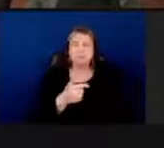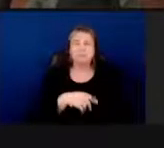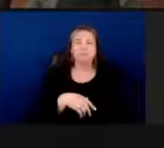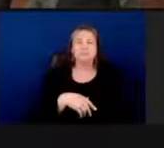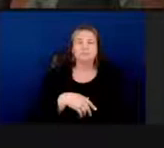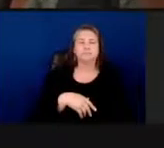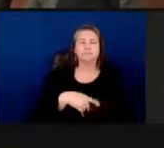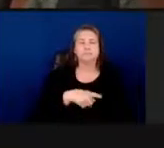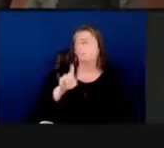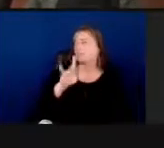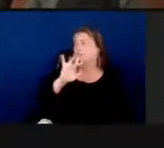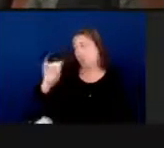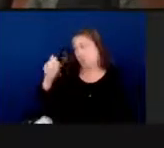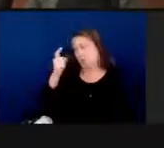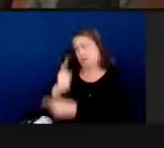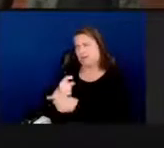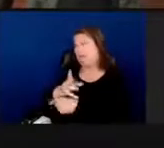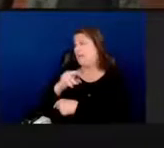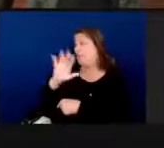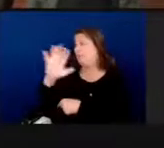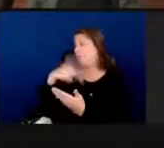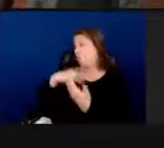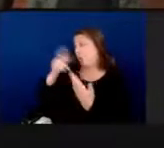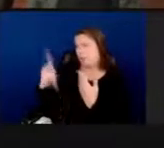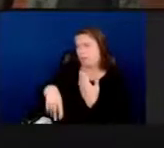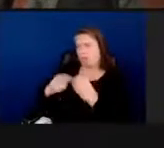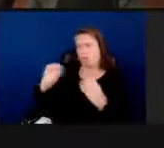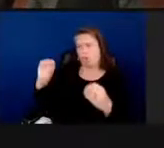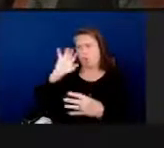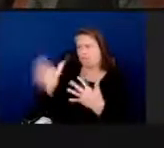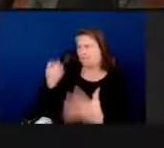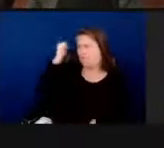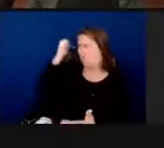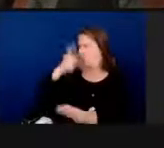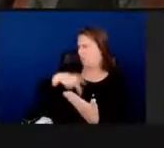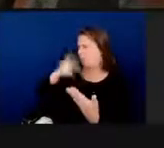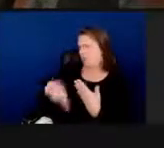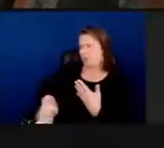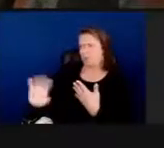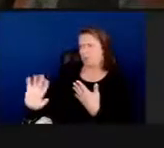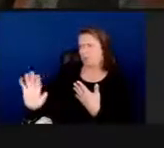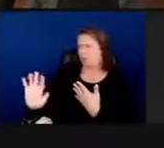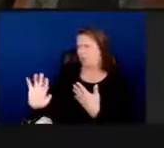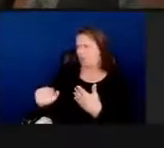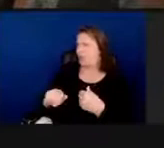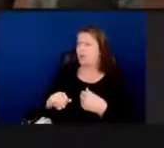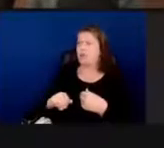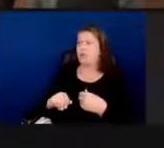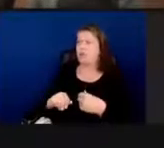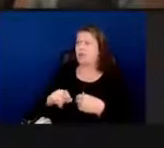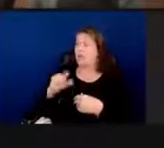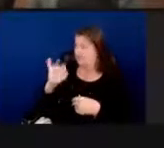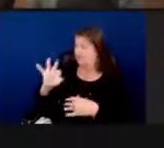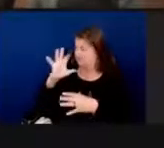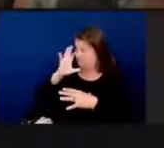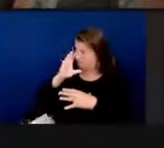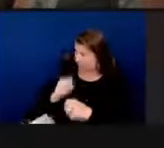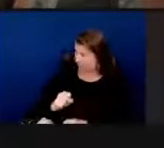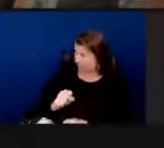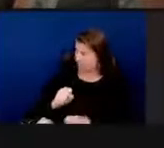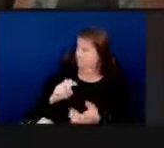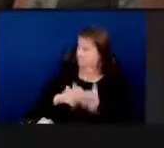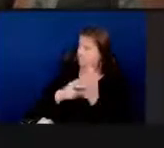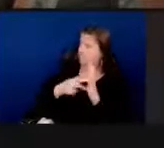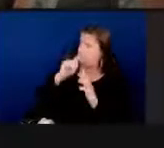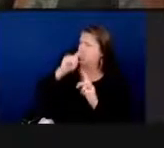mbele. Na cha muhimu hapa ni kusema kuwa hakuna yeyote ambaye atakosa